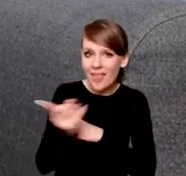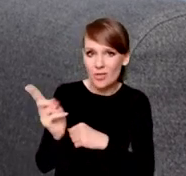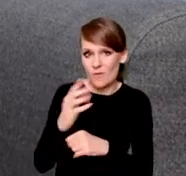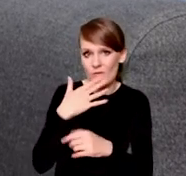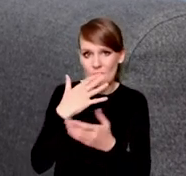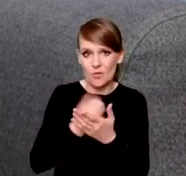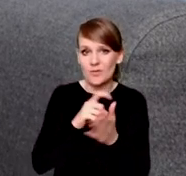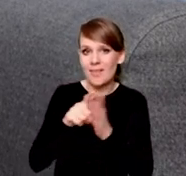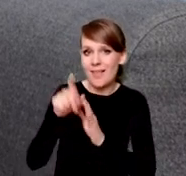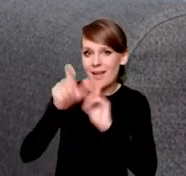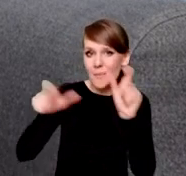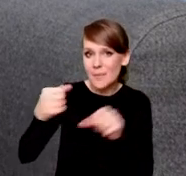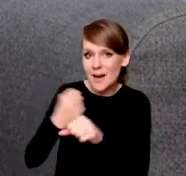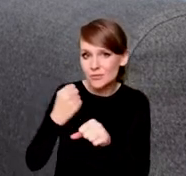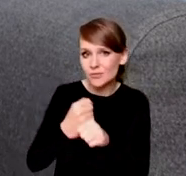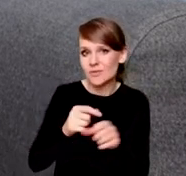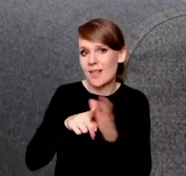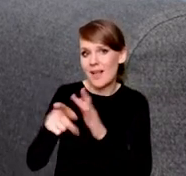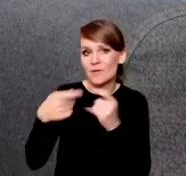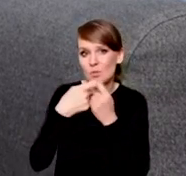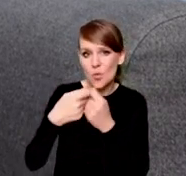pracowników, współpracowników.